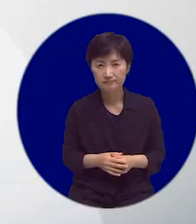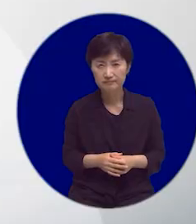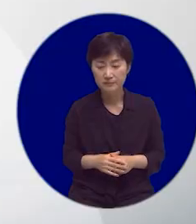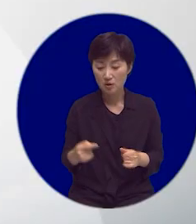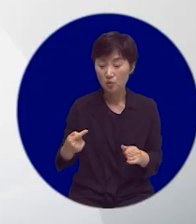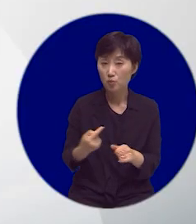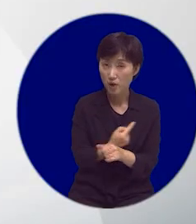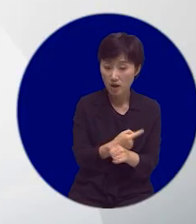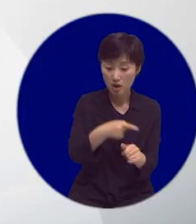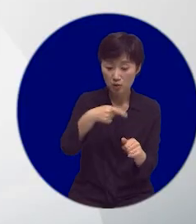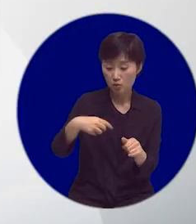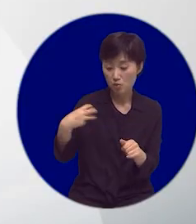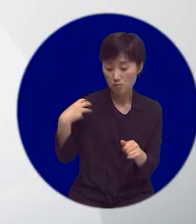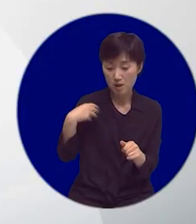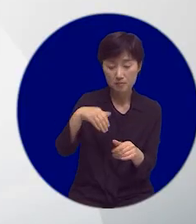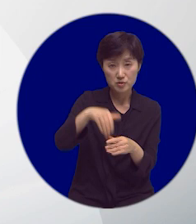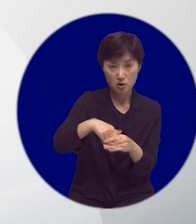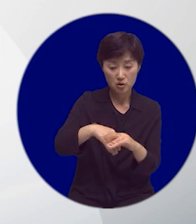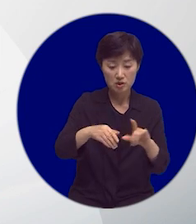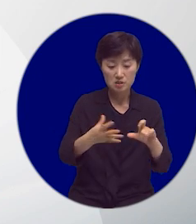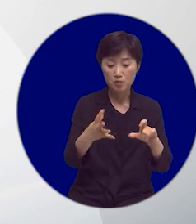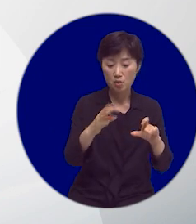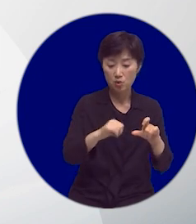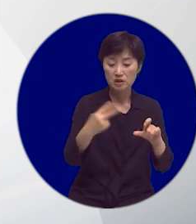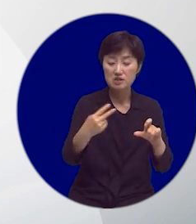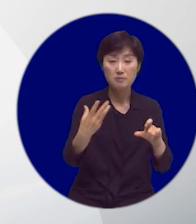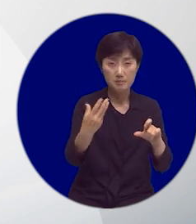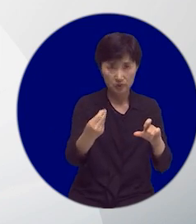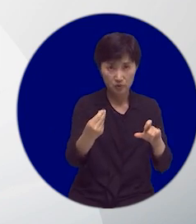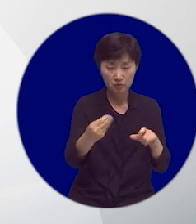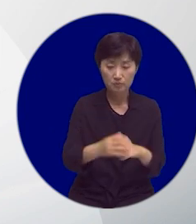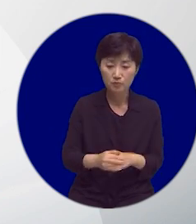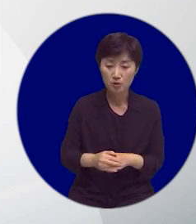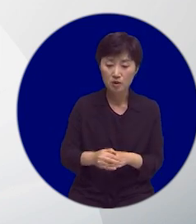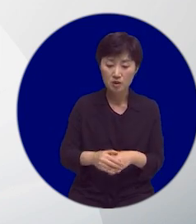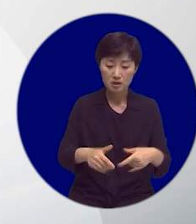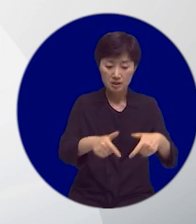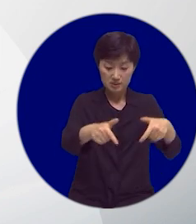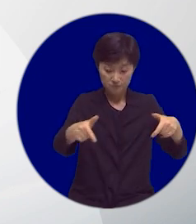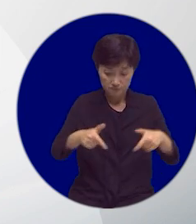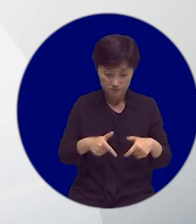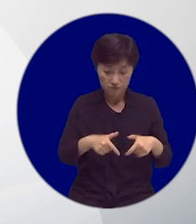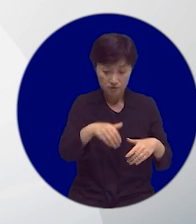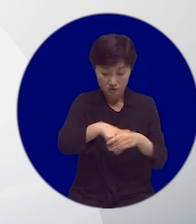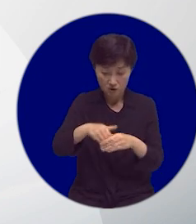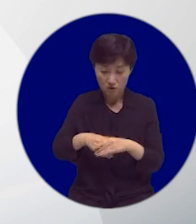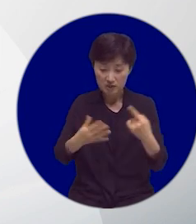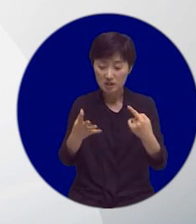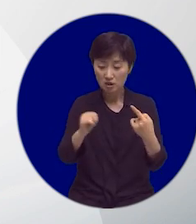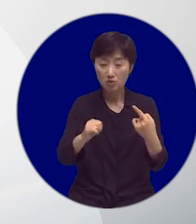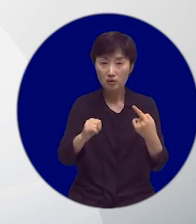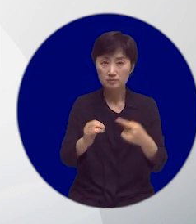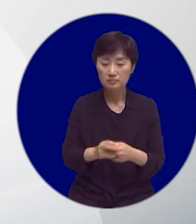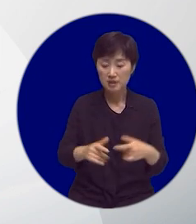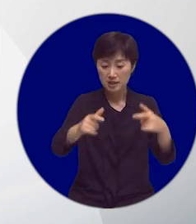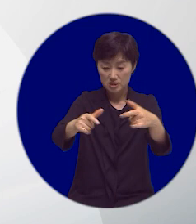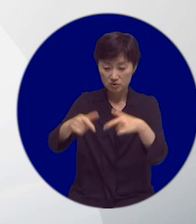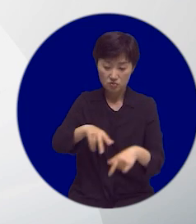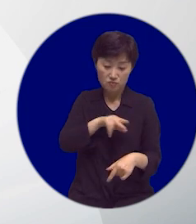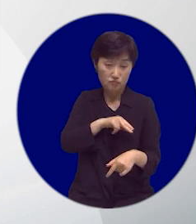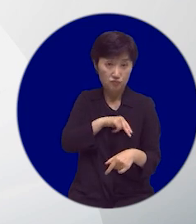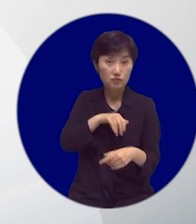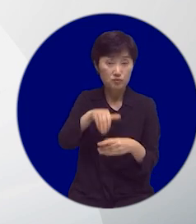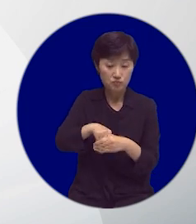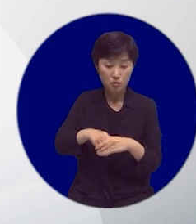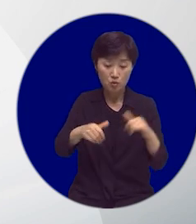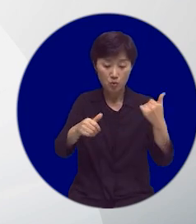그 외에도 교육감 선거는 15억 5,300만 원, 구시군의 장선거는 1억 8,100만 원, 지역구 시도의원